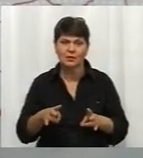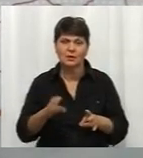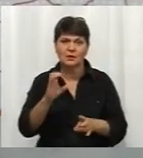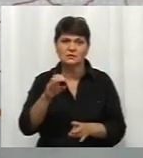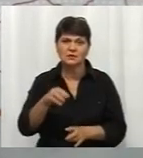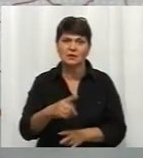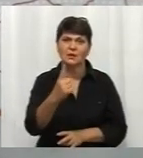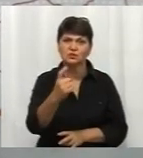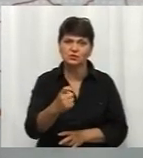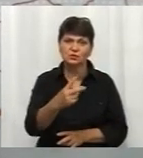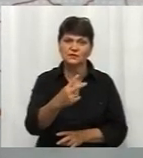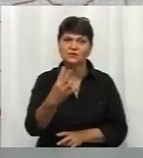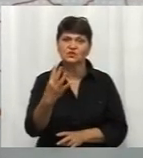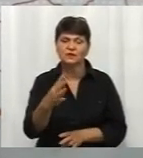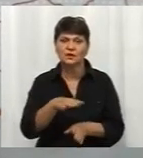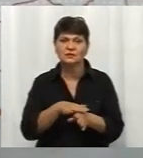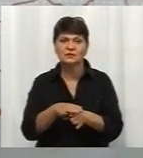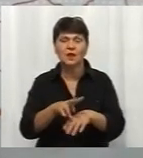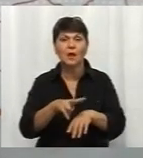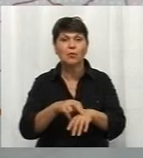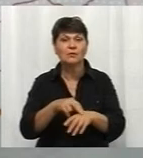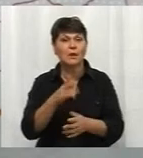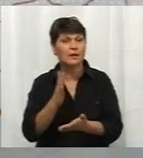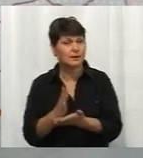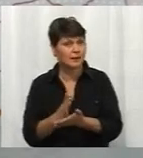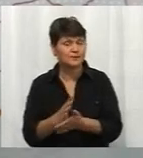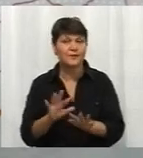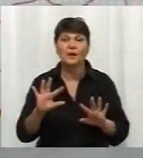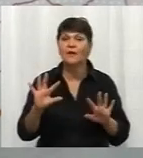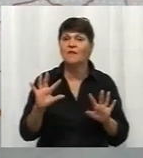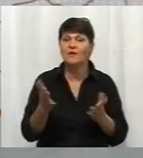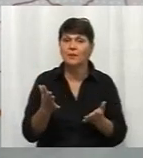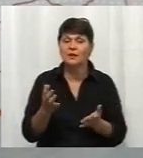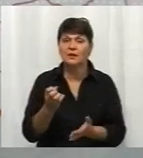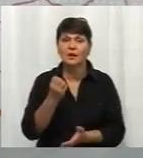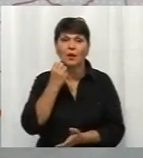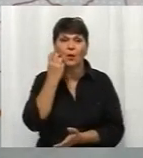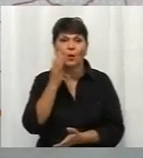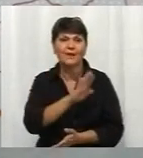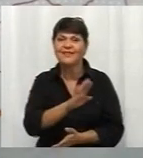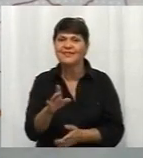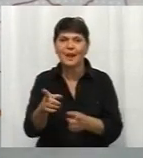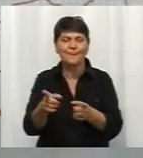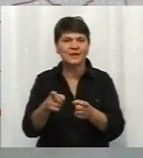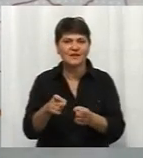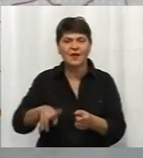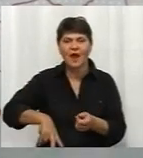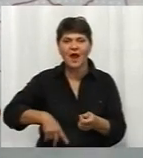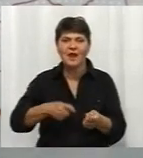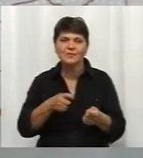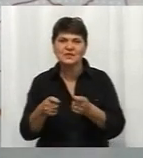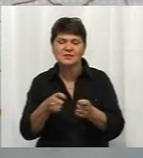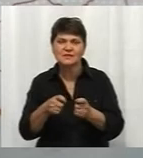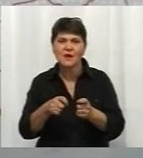статтєю 124, що здійснюється поліцейськими. Є випадки, коли не притягуються до адміністративної відповідальності, не